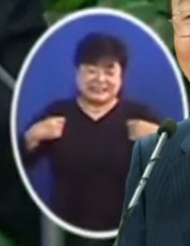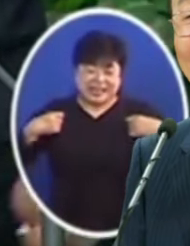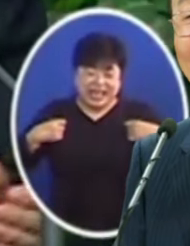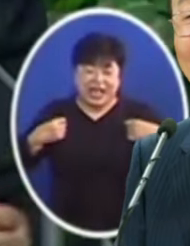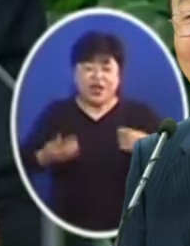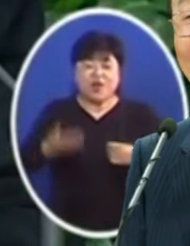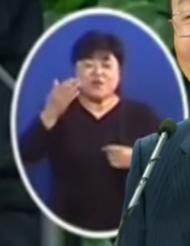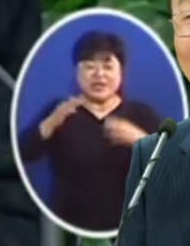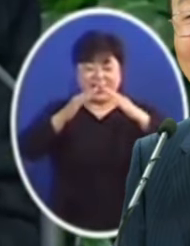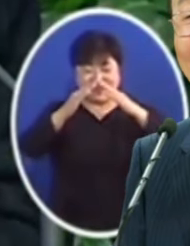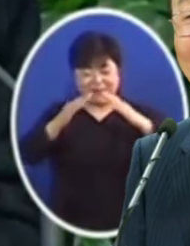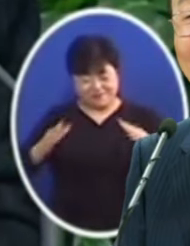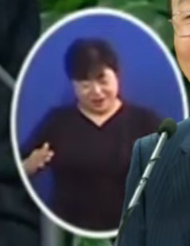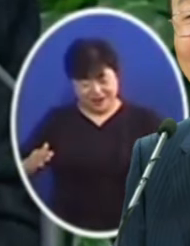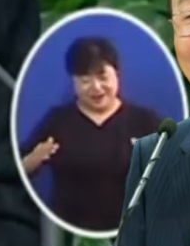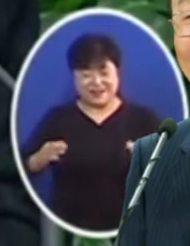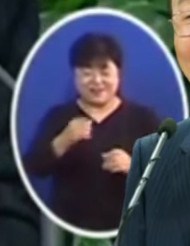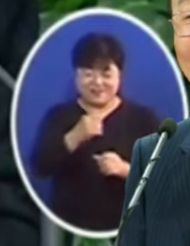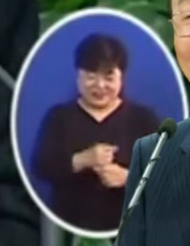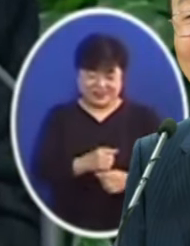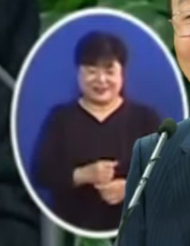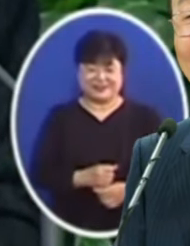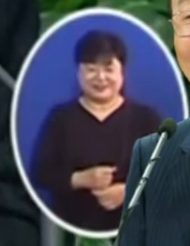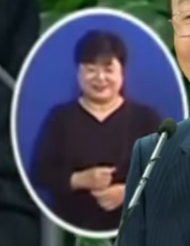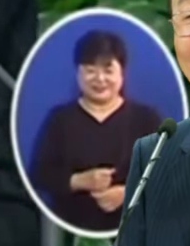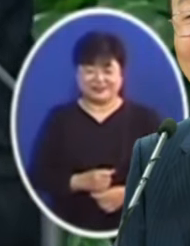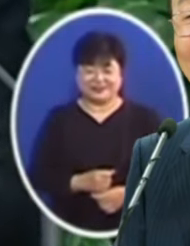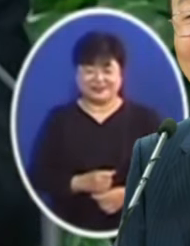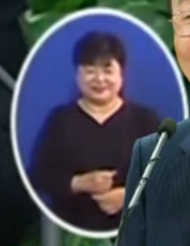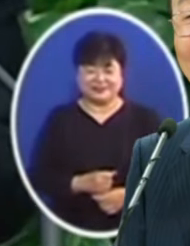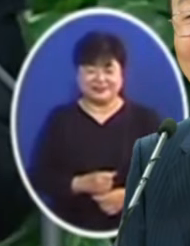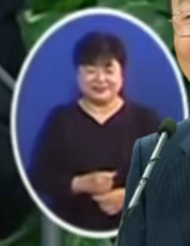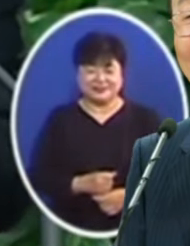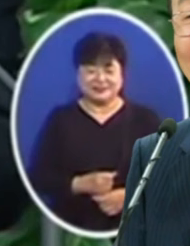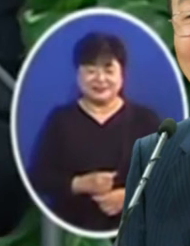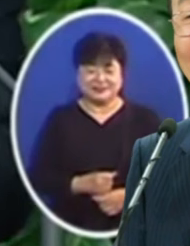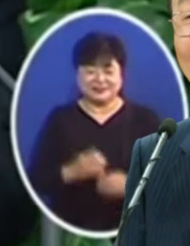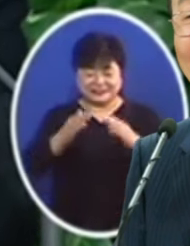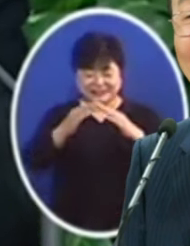이렇게 만든 그릇이 있습니다. 그것을